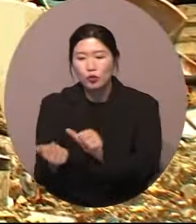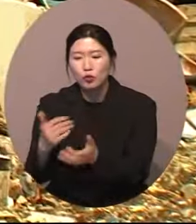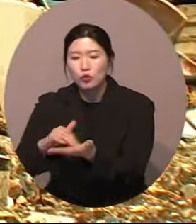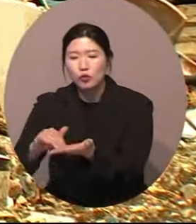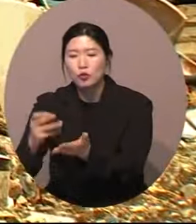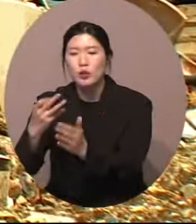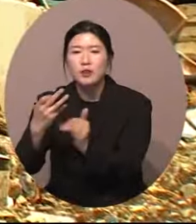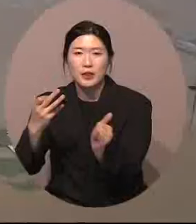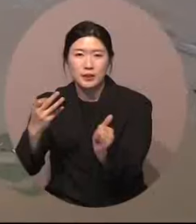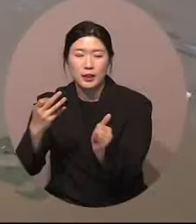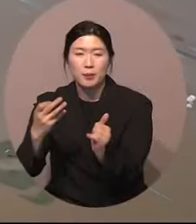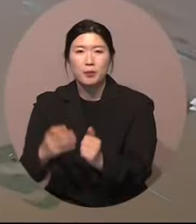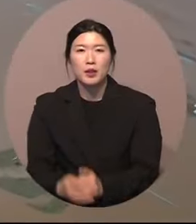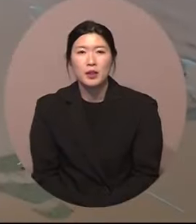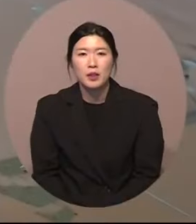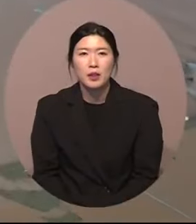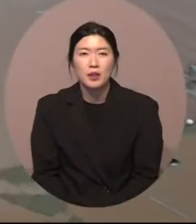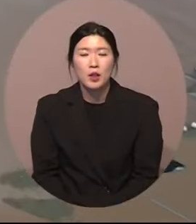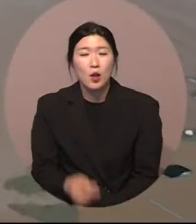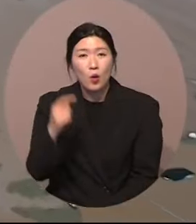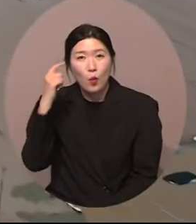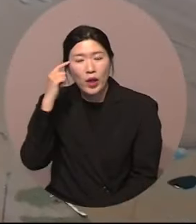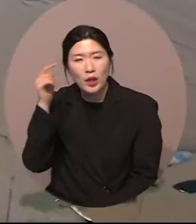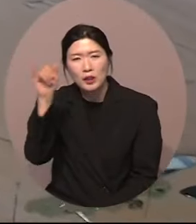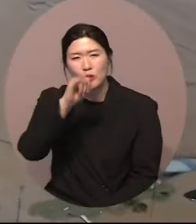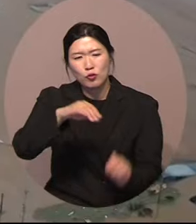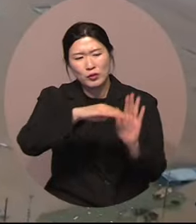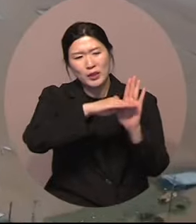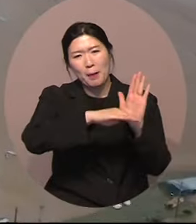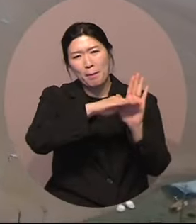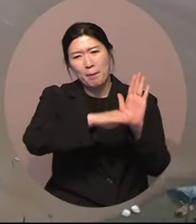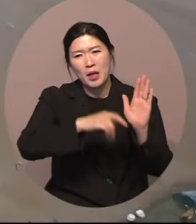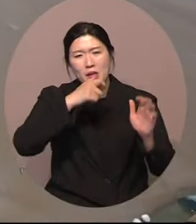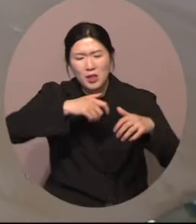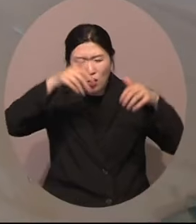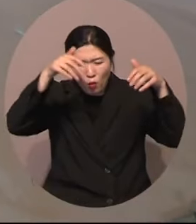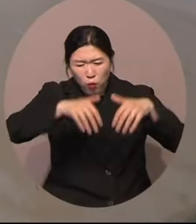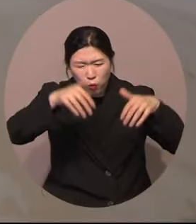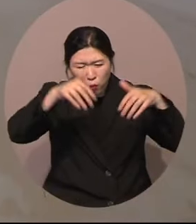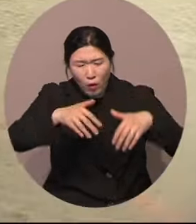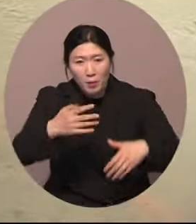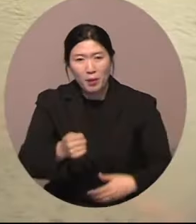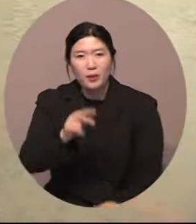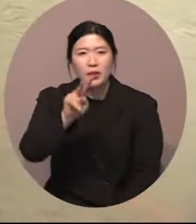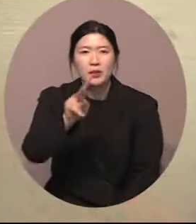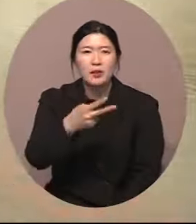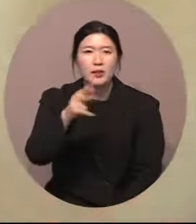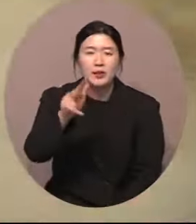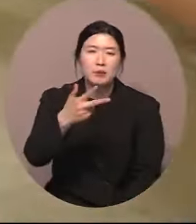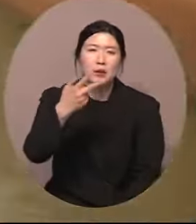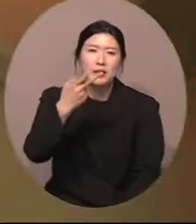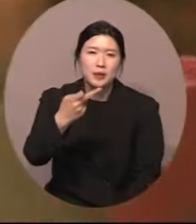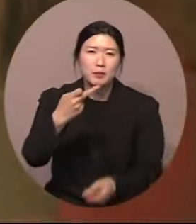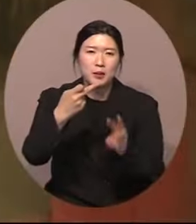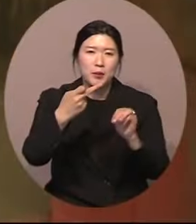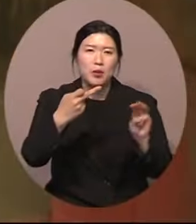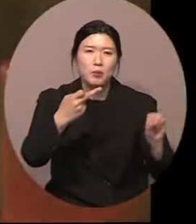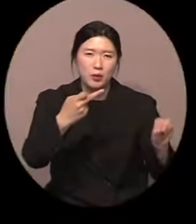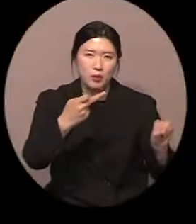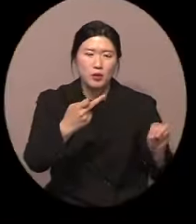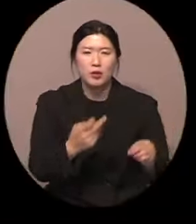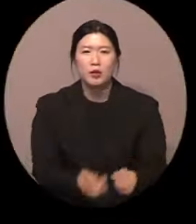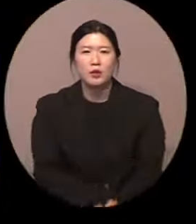숨겼습니다 장마철 남부지방에 관측기 최대인 72mm 물폭탄이 쏟아진